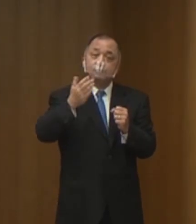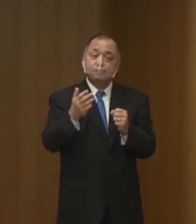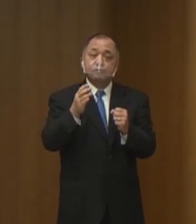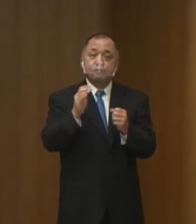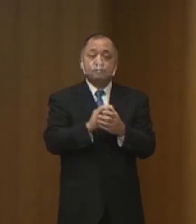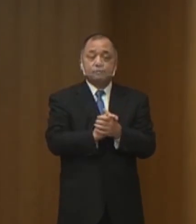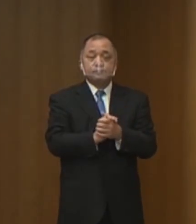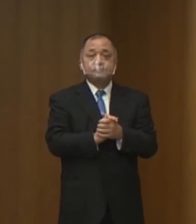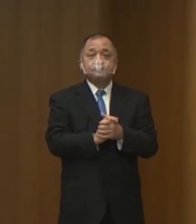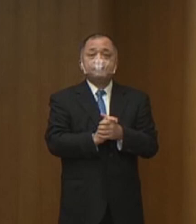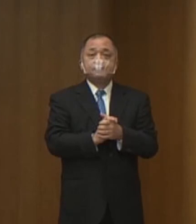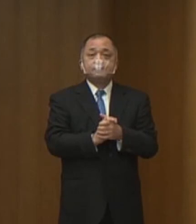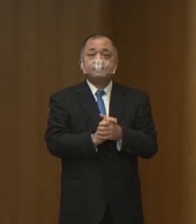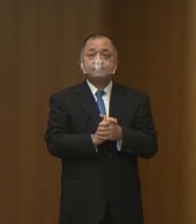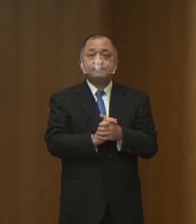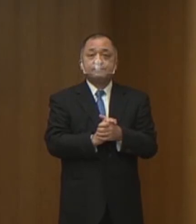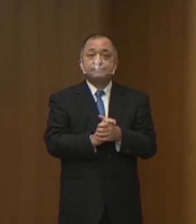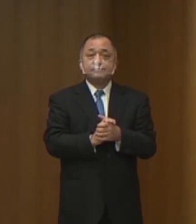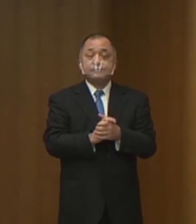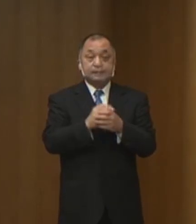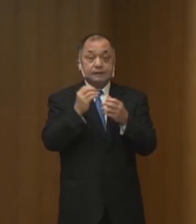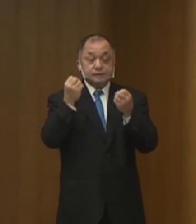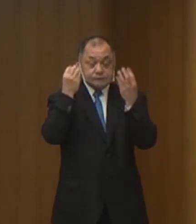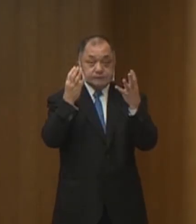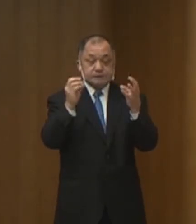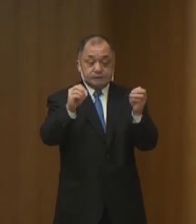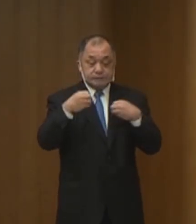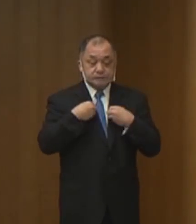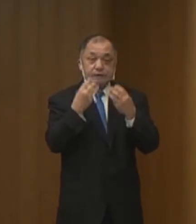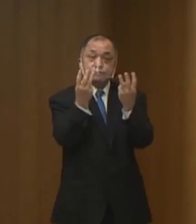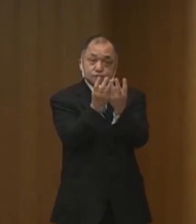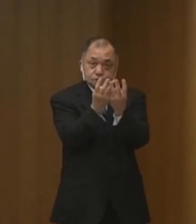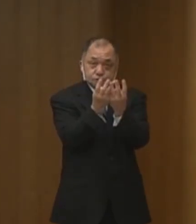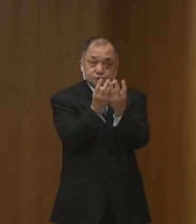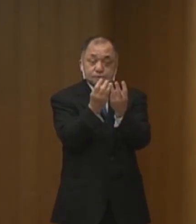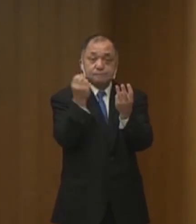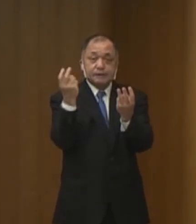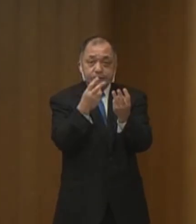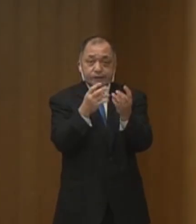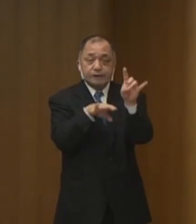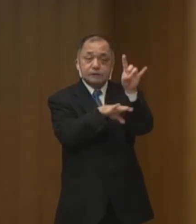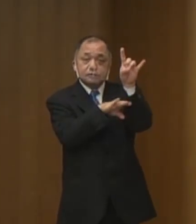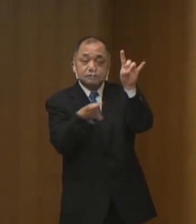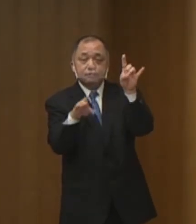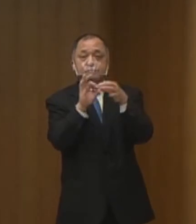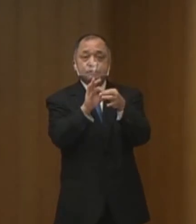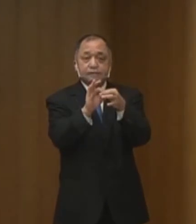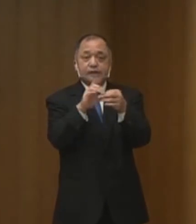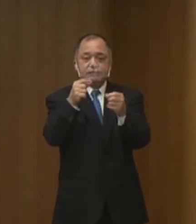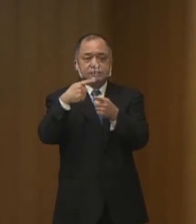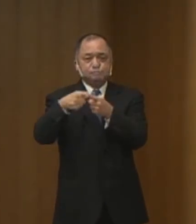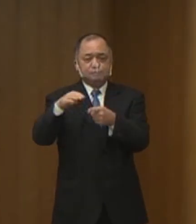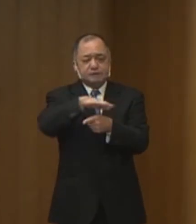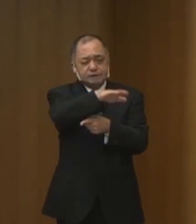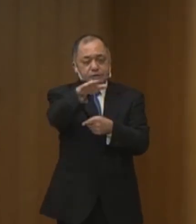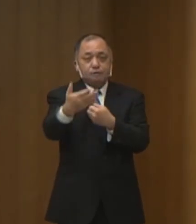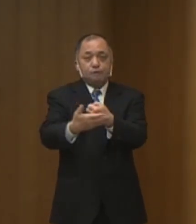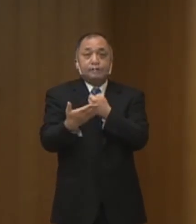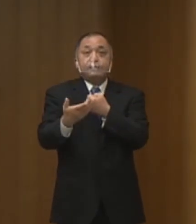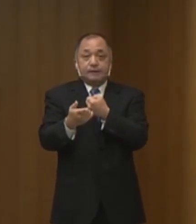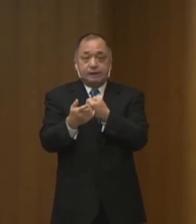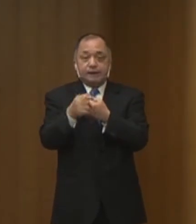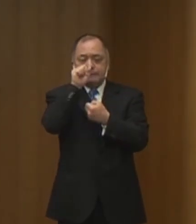ご説明したように、確かに新規感染者数またはいろんな指標について一部皆さんのおかげで改善